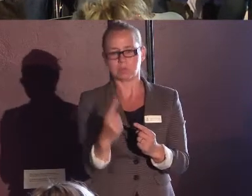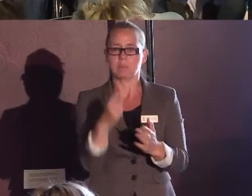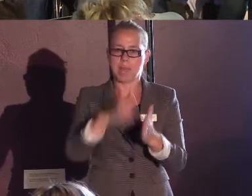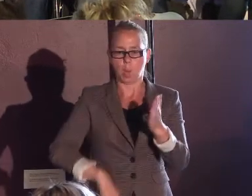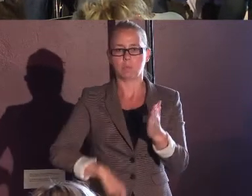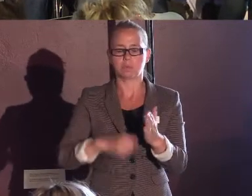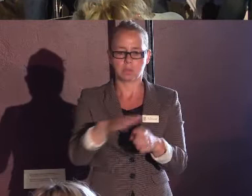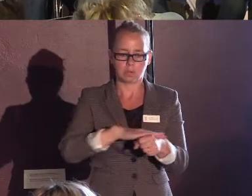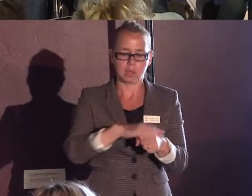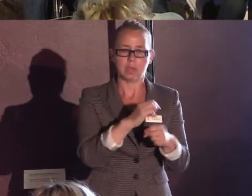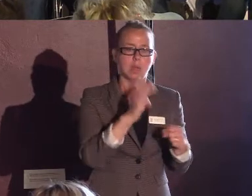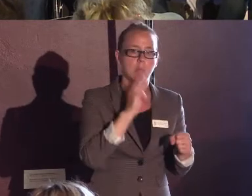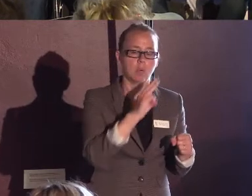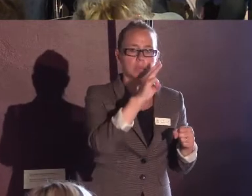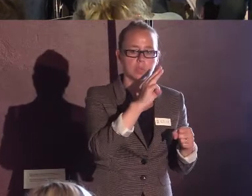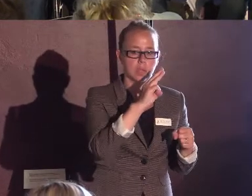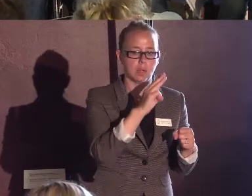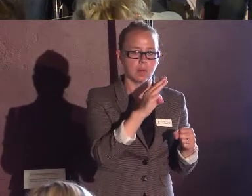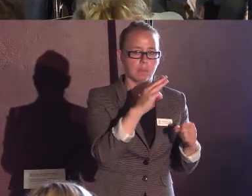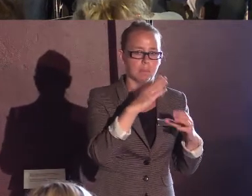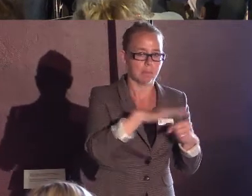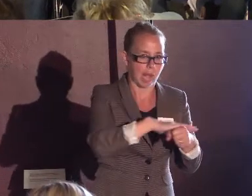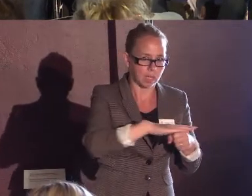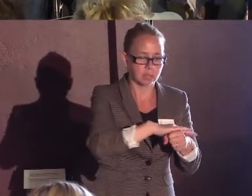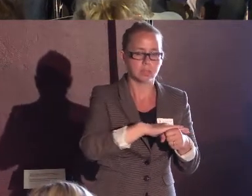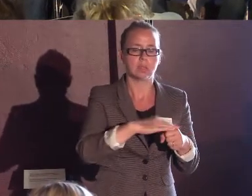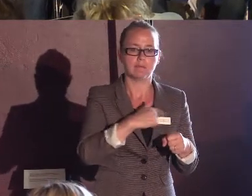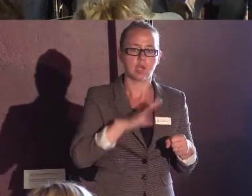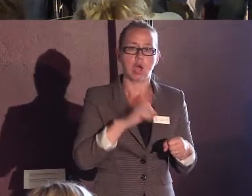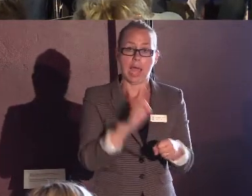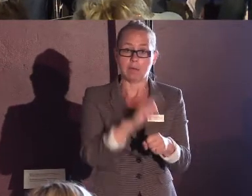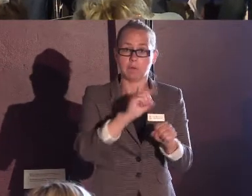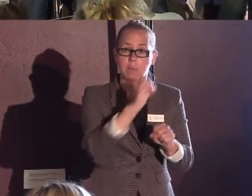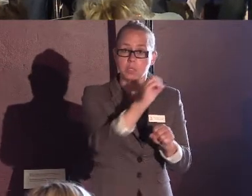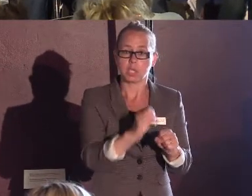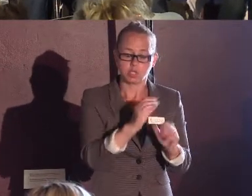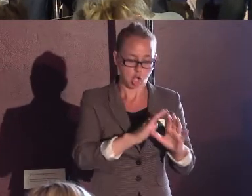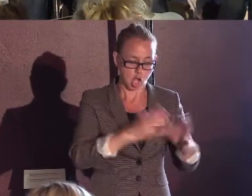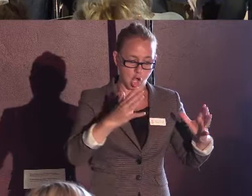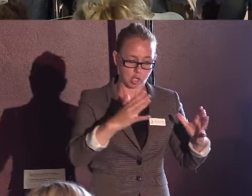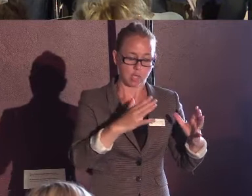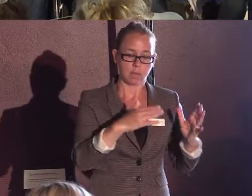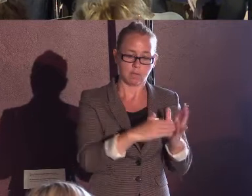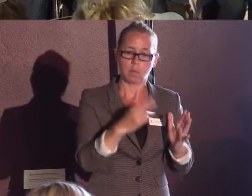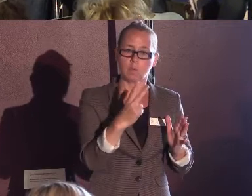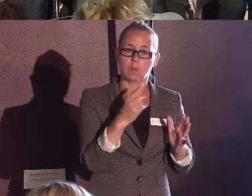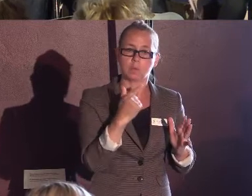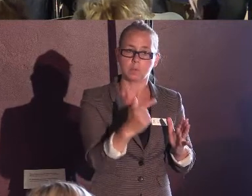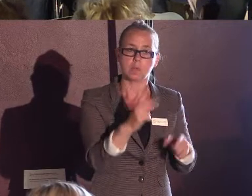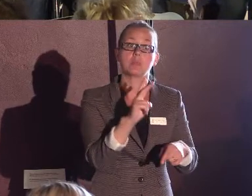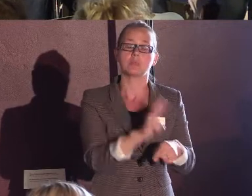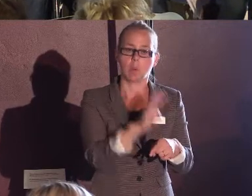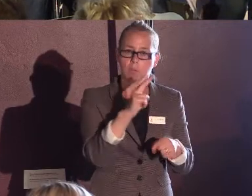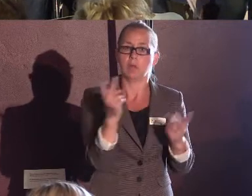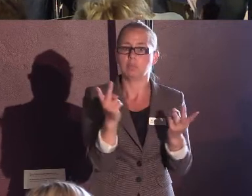då modebranschen där vi har en 11% ökning från och med